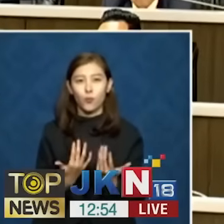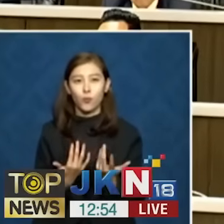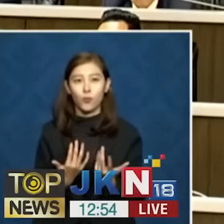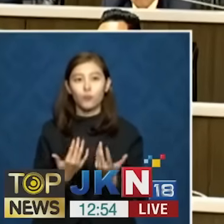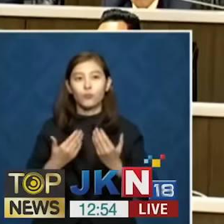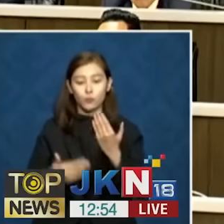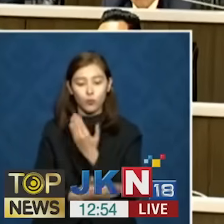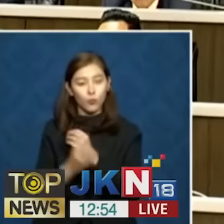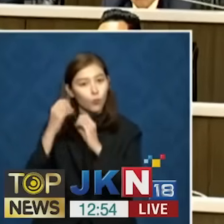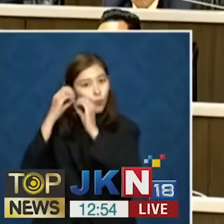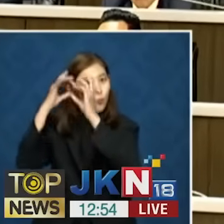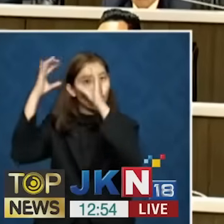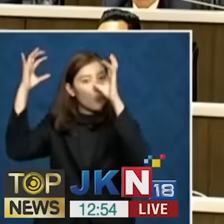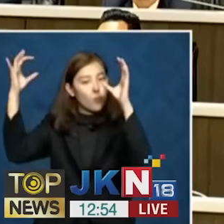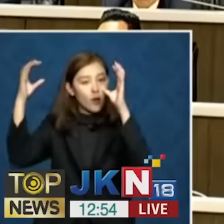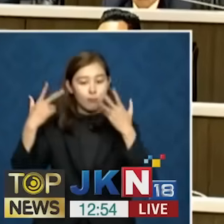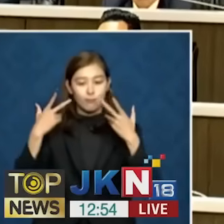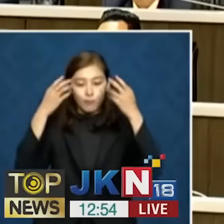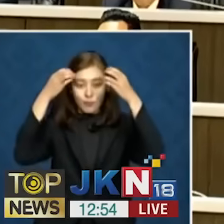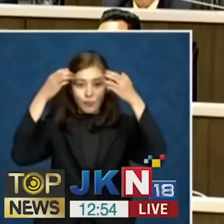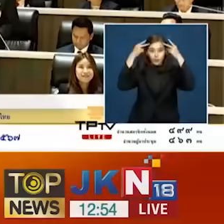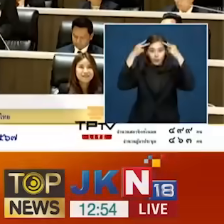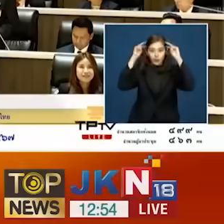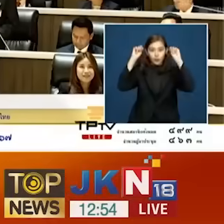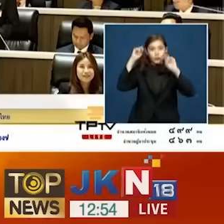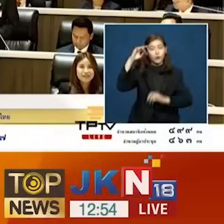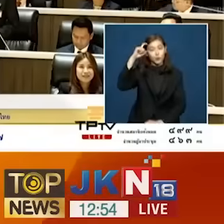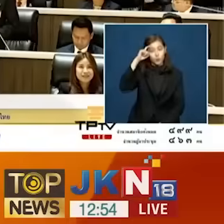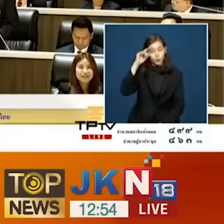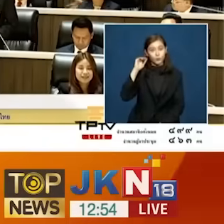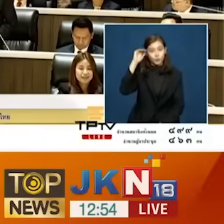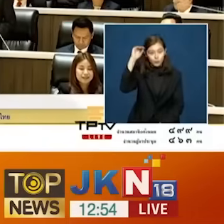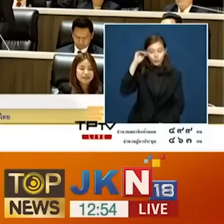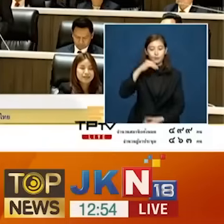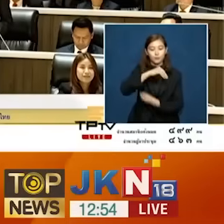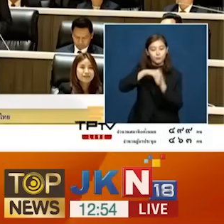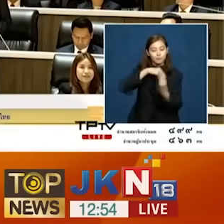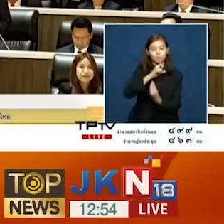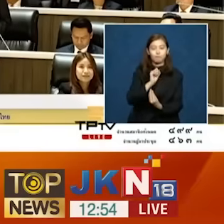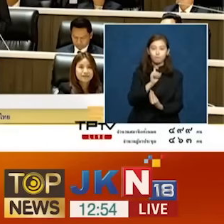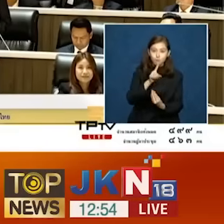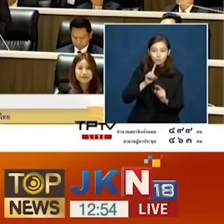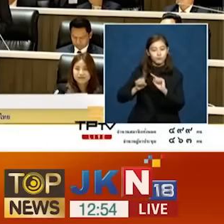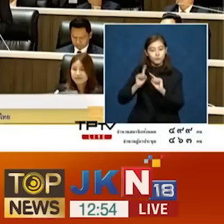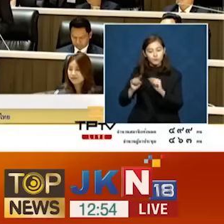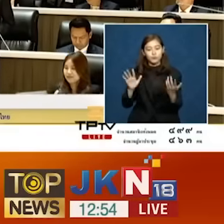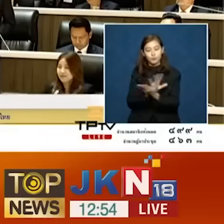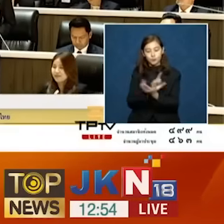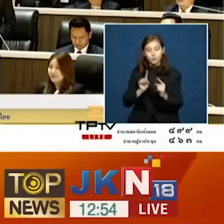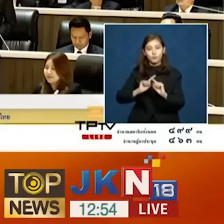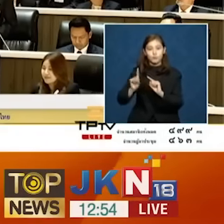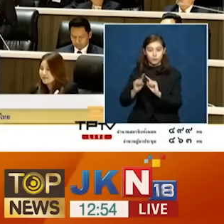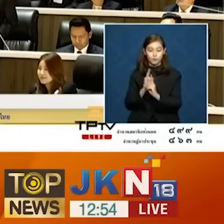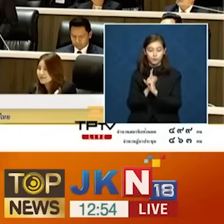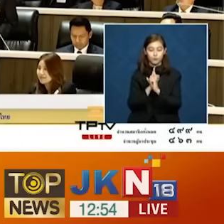อันเนี้ยดูแล้วเข้าหูเข้าต า สำหรับการอภิปรายงบประมาณมาก ครับ พอเมื่อกี้น้องมุ้ยบอกว่าเนี่ยเดี๋ยวจะตัดไปดู3ข